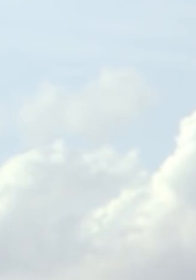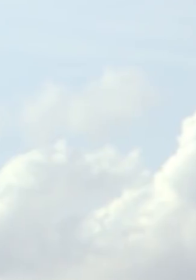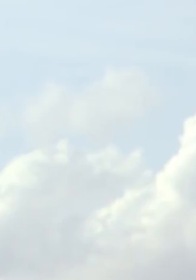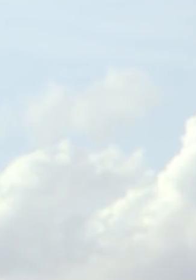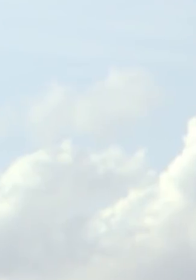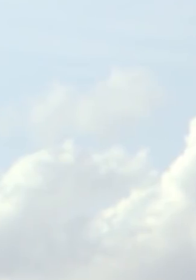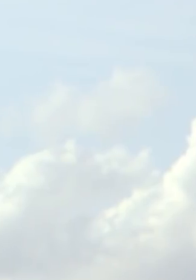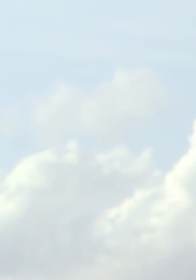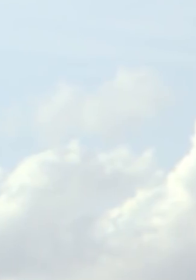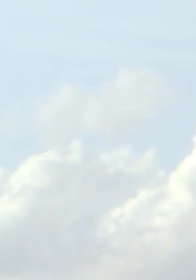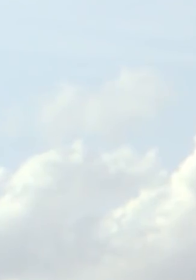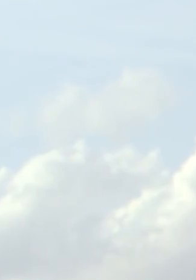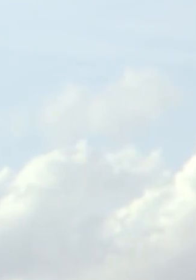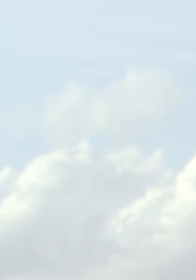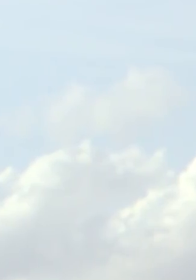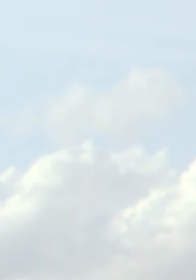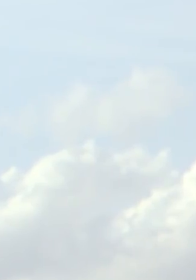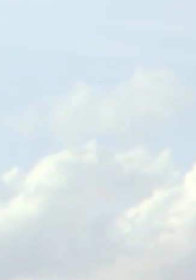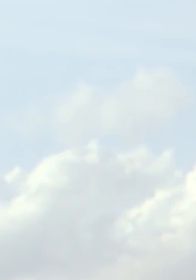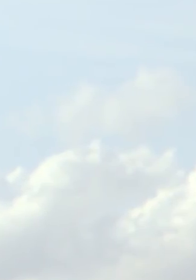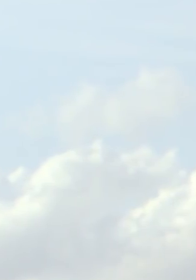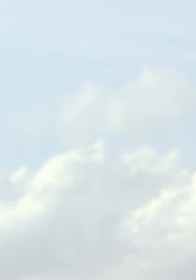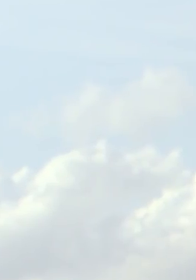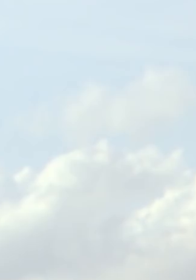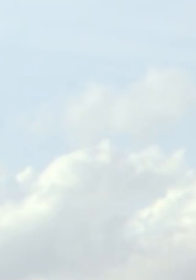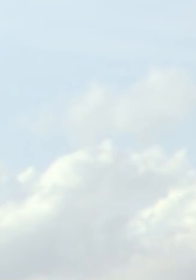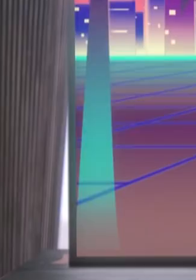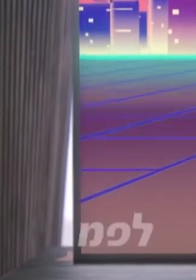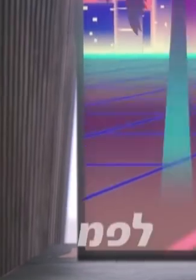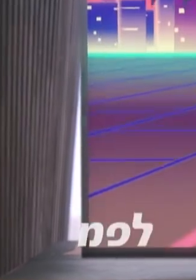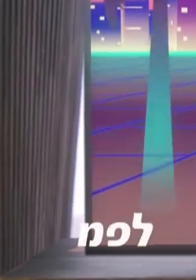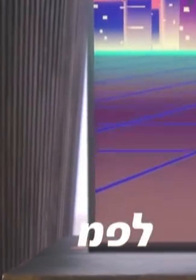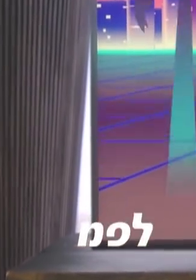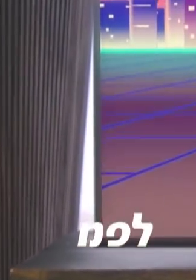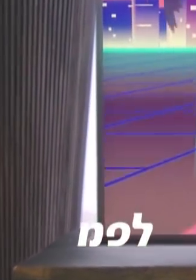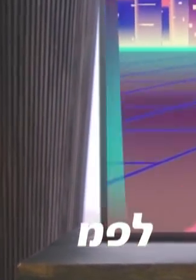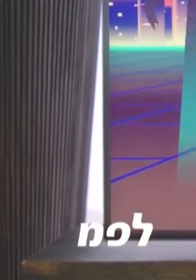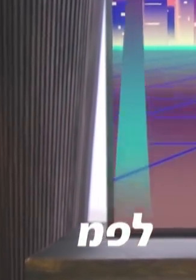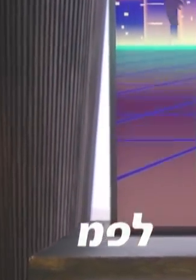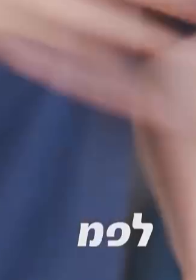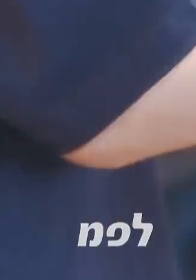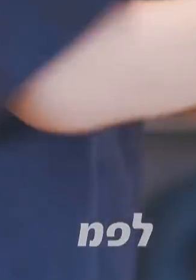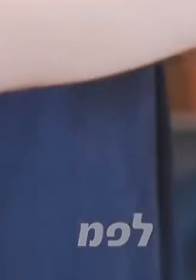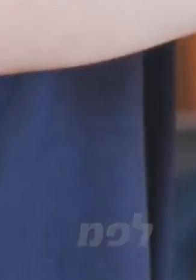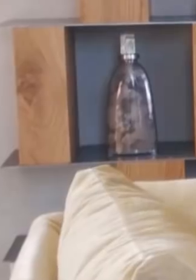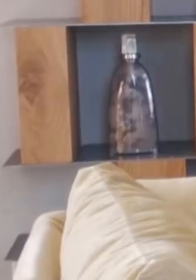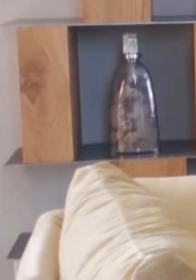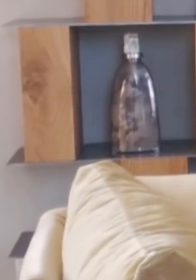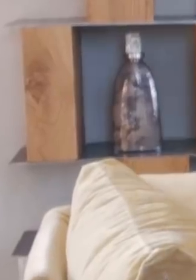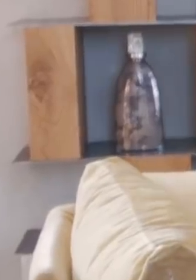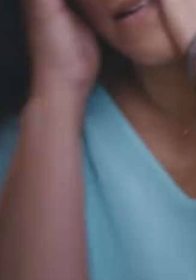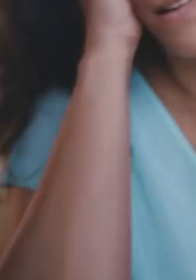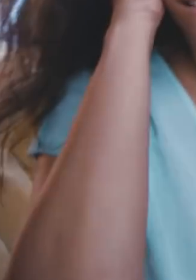החשמל ומובילה לתחרות במשק. יש אנרגיות טובות באוויר. חברת החשמל. איזה כיף לצאת לחופשה בעיר! רגע אחד אתם